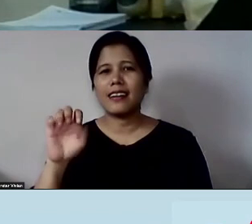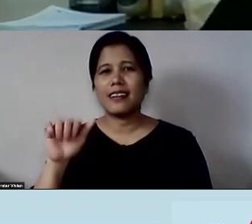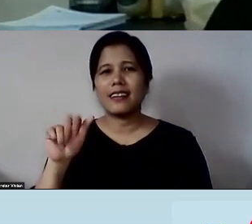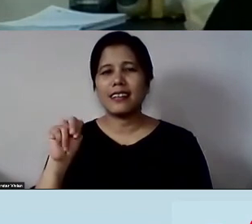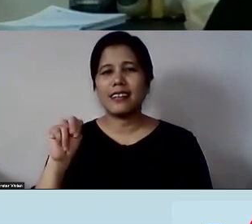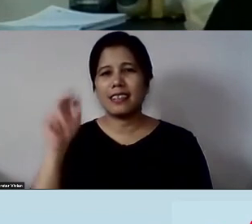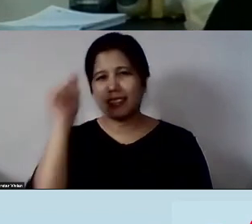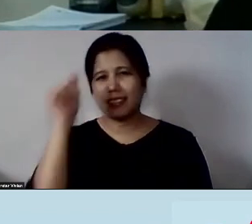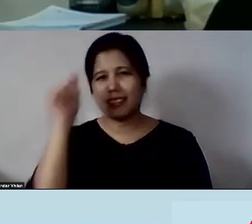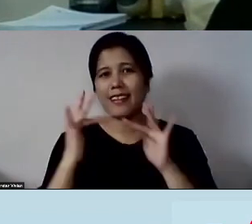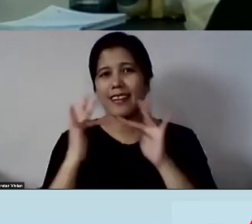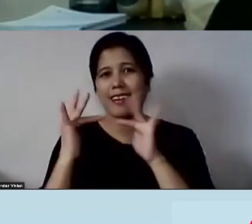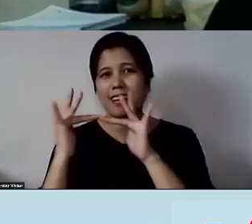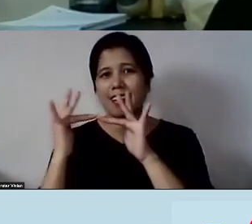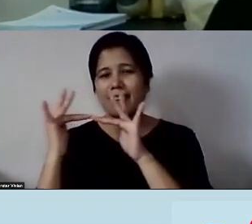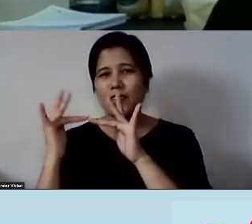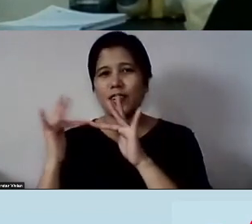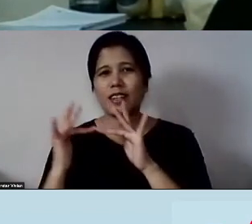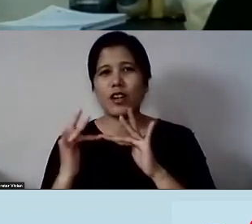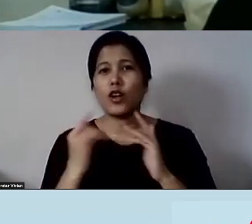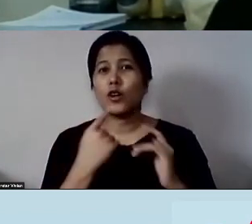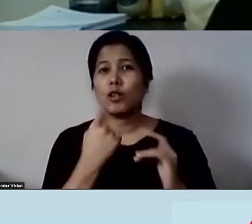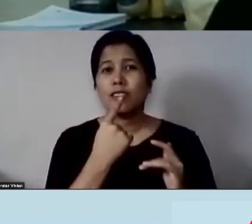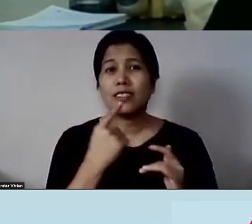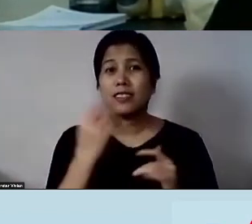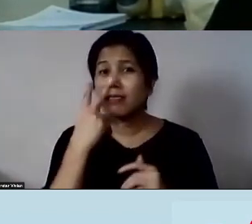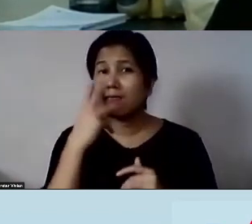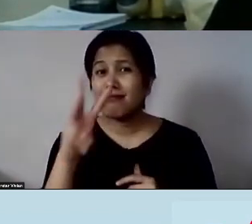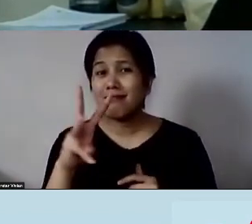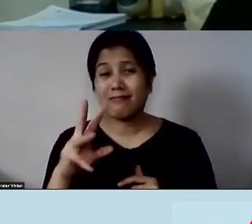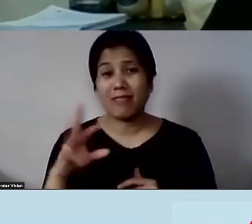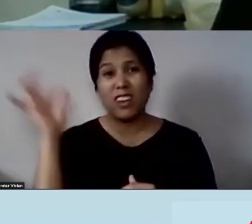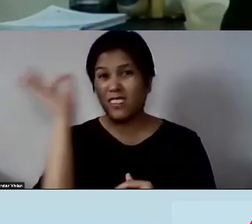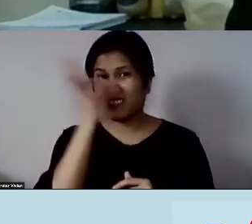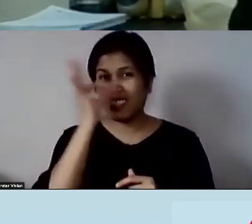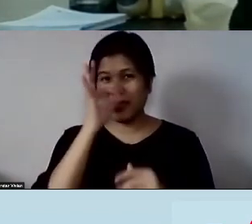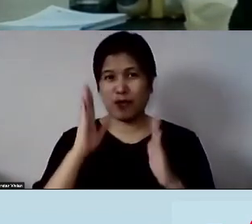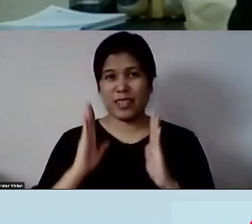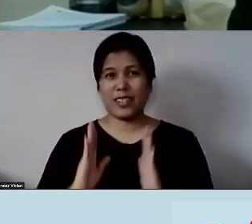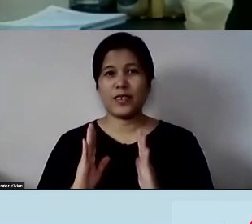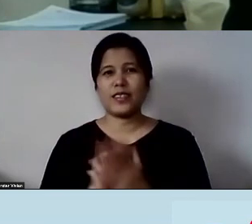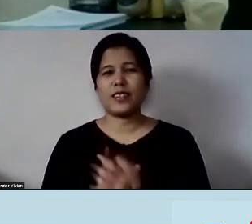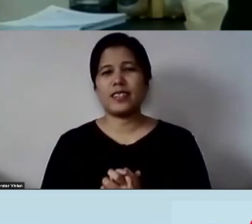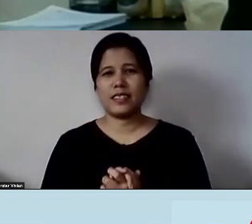ASEAN network, at sino ang namuno doon? Pilipino eh. Pilipinas, yes.